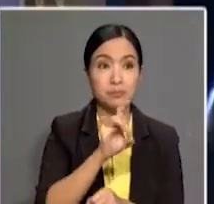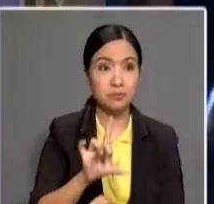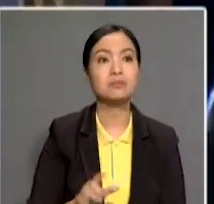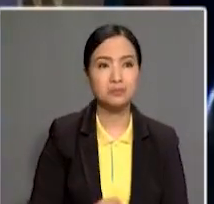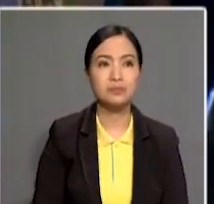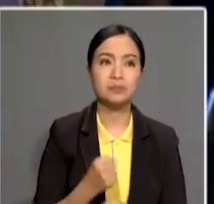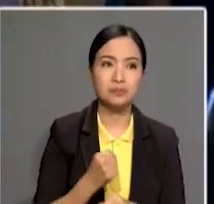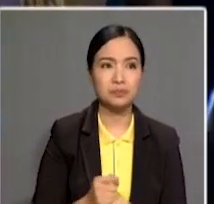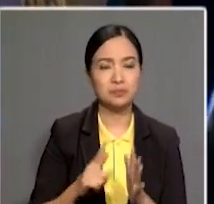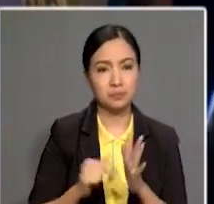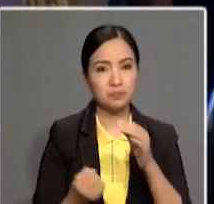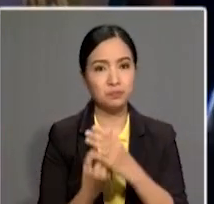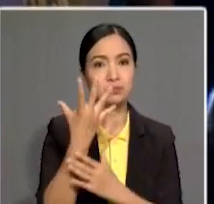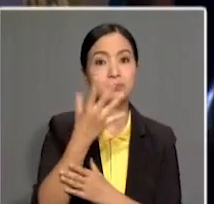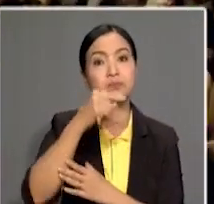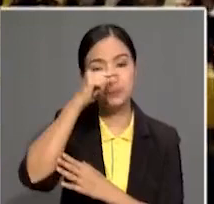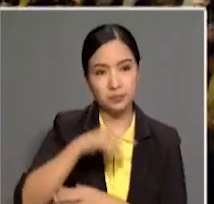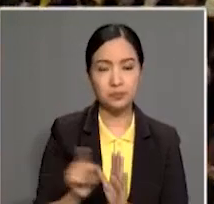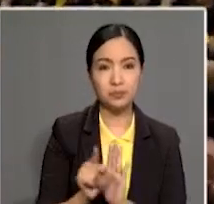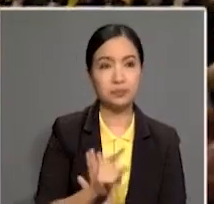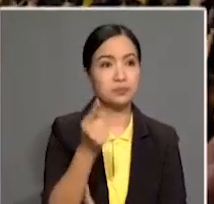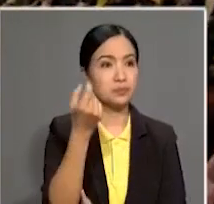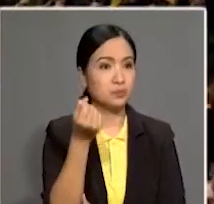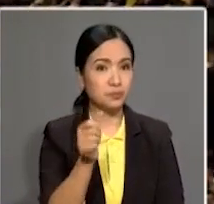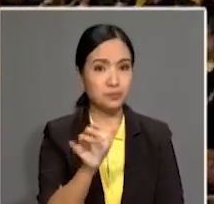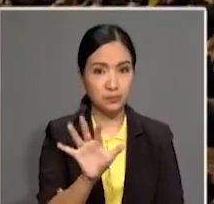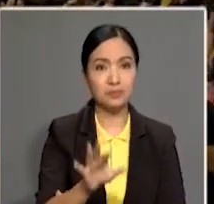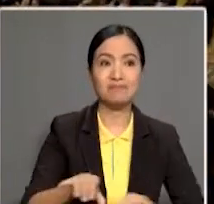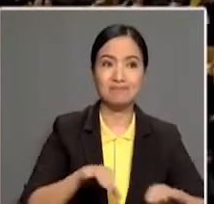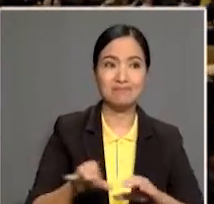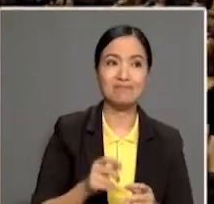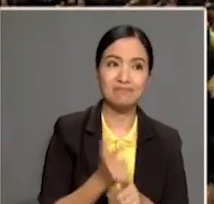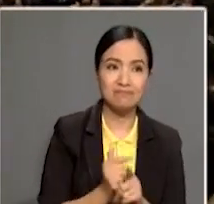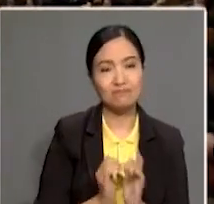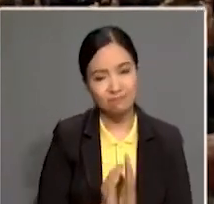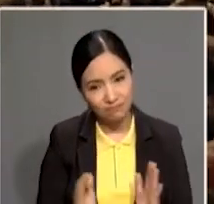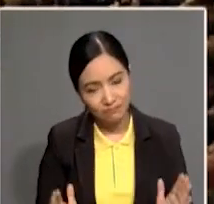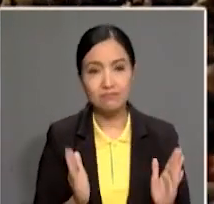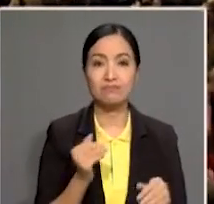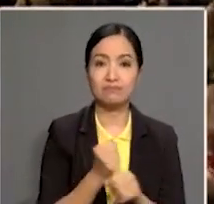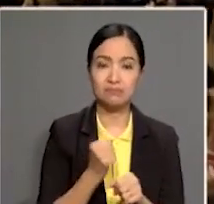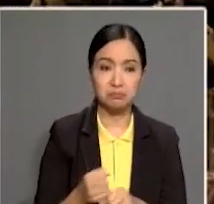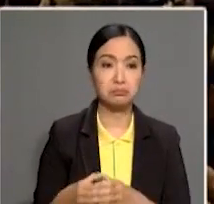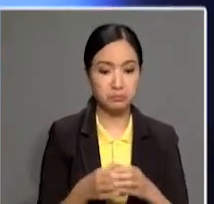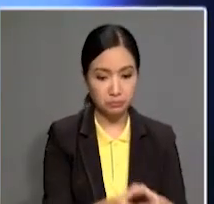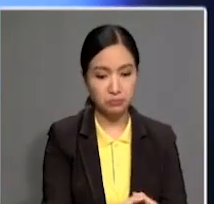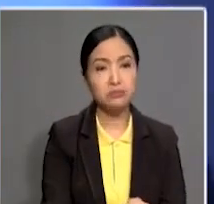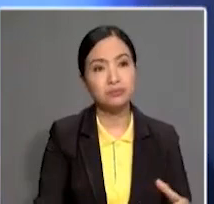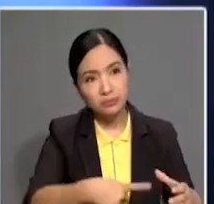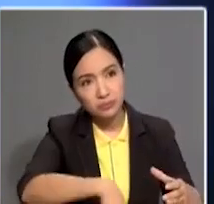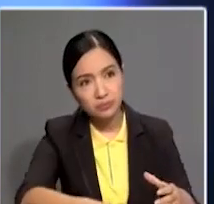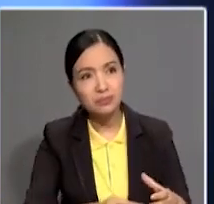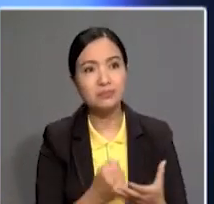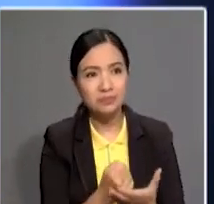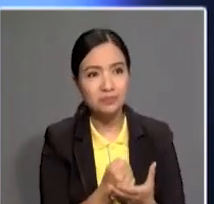ห่งชาติครั้งที่15ได้ให้สัมภาษณ์ถึงการจัดงานเลี้ยงขอบคุณเจ้าหน้าที่ในภารกิจช่วยทีมหมูป่า13ชีวิตติดถ้ำหลว